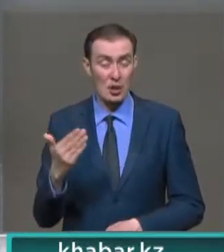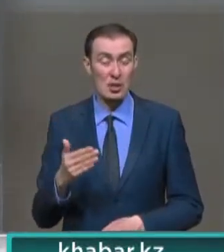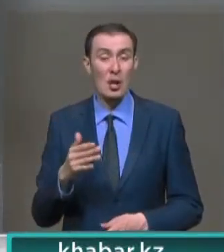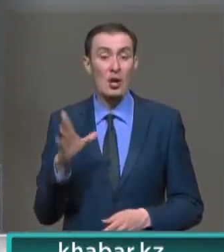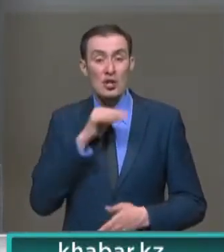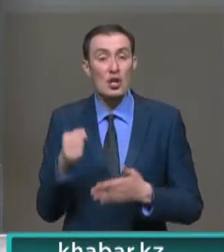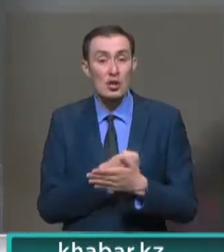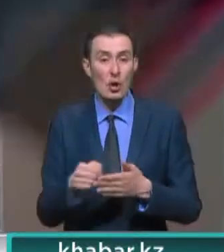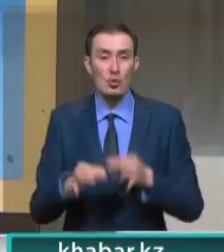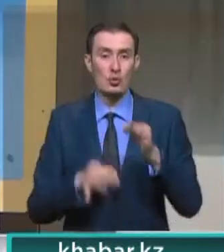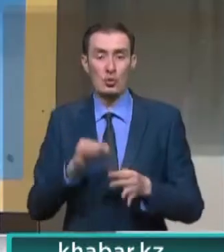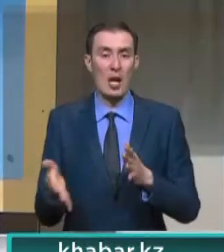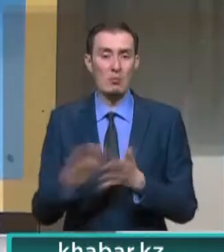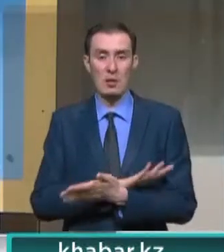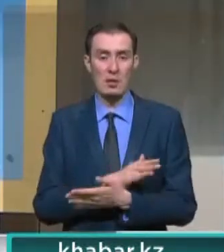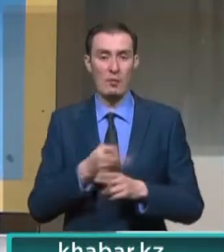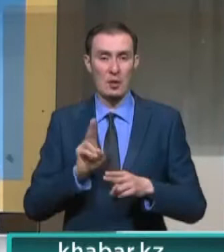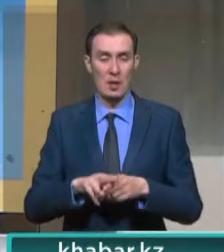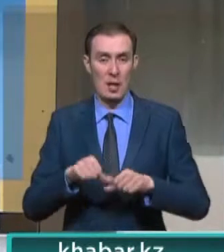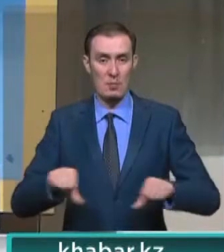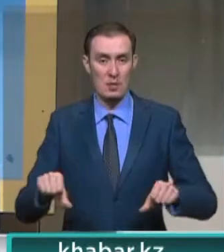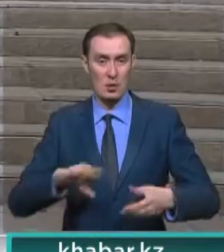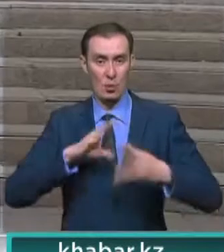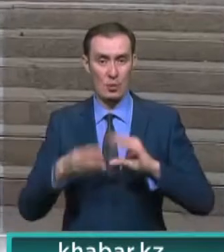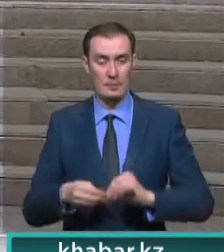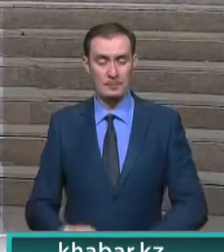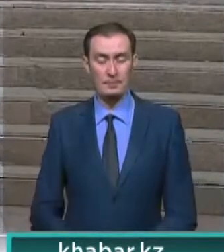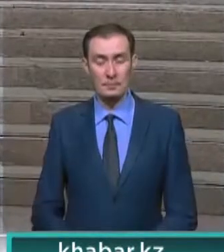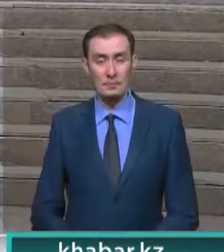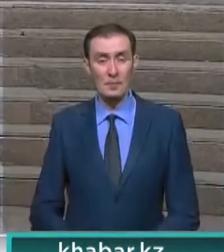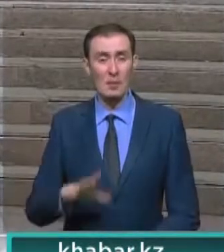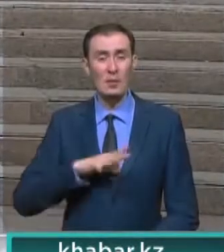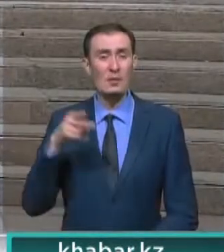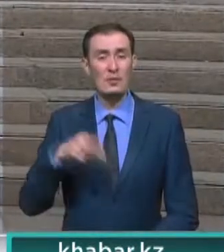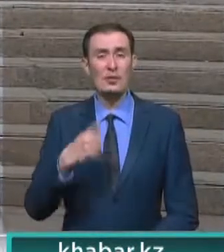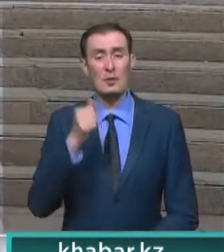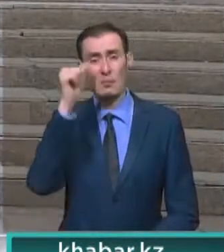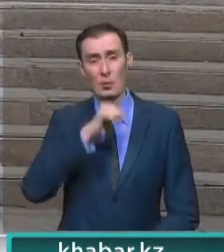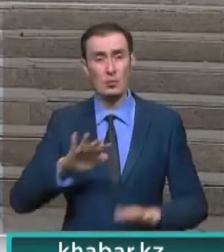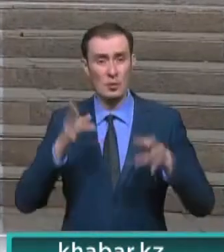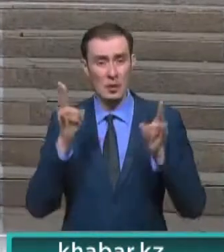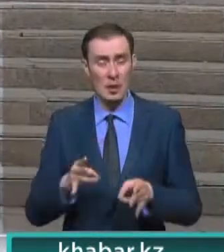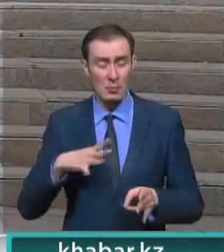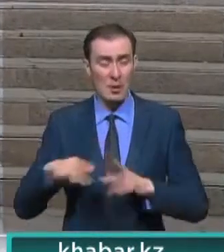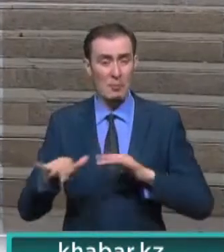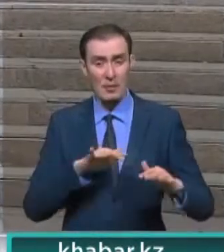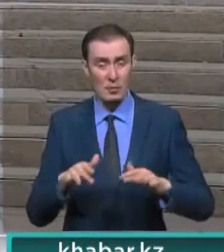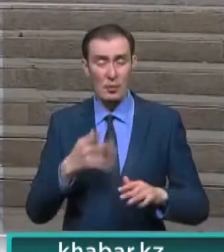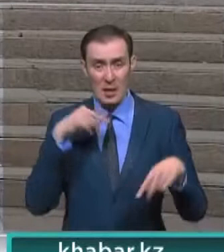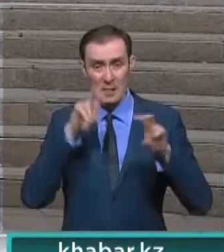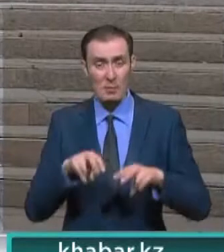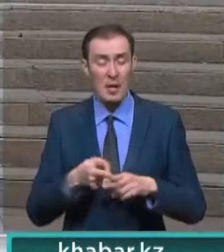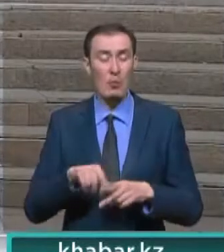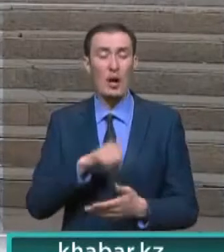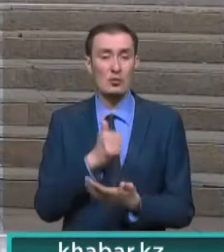удалось через суд отменить акт спецкомиссии. Случай произошел в 2001 году, было расследование проведено изначально, поэтому